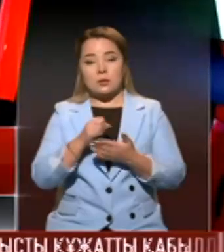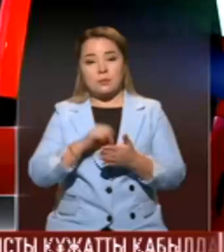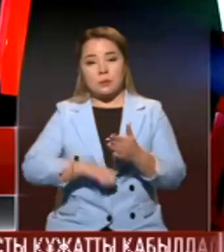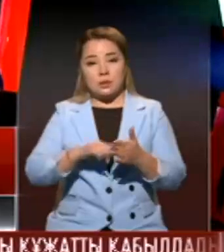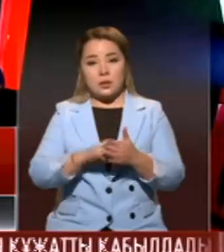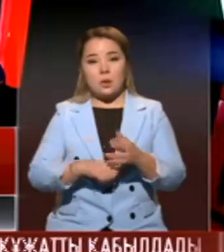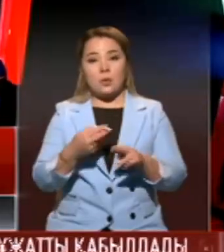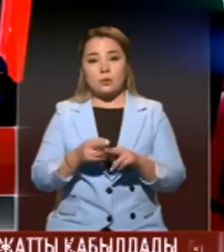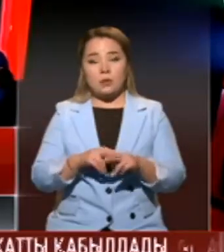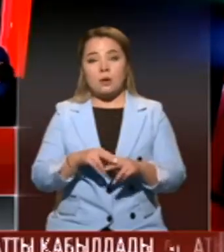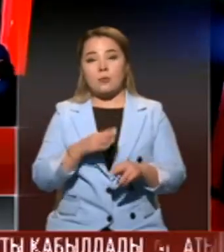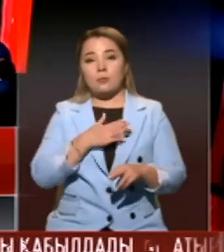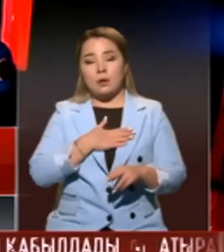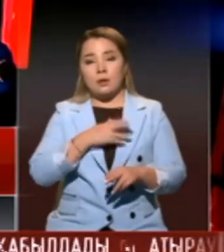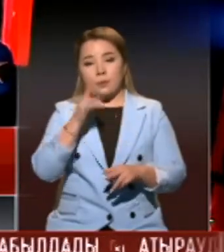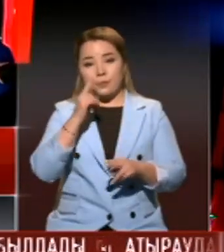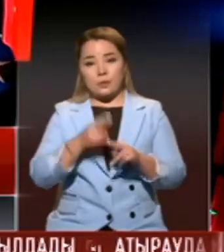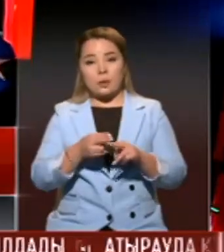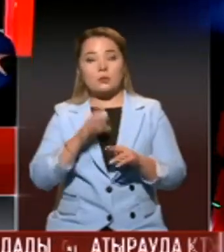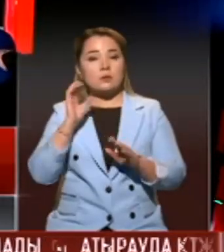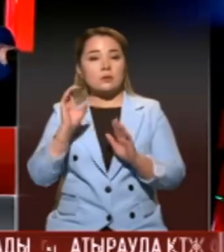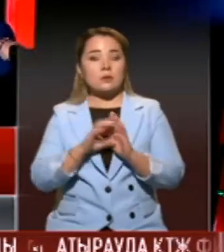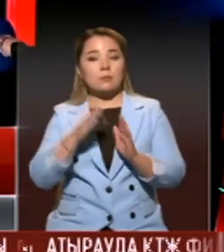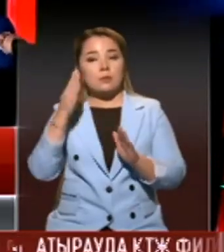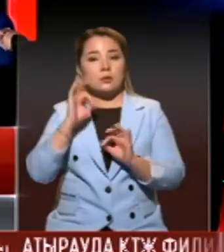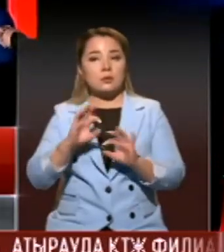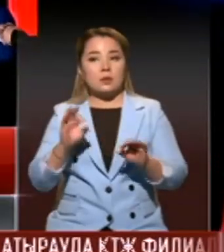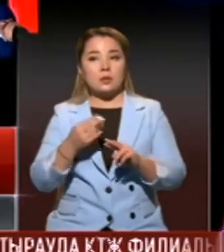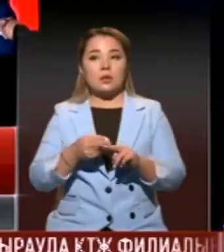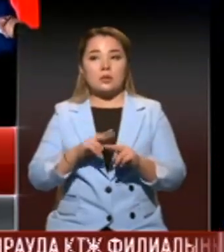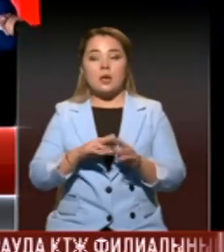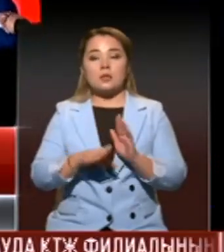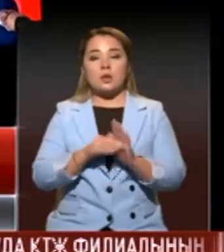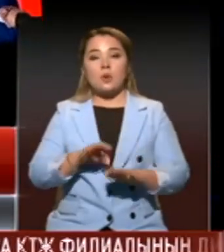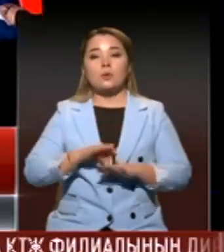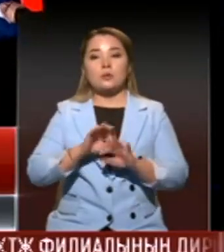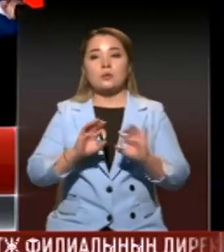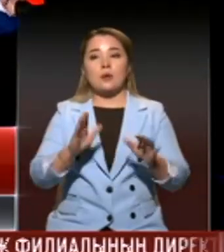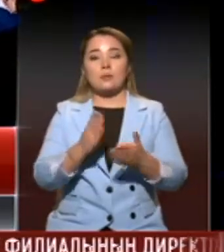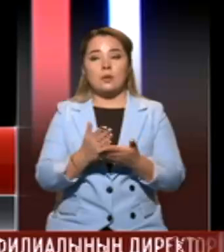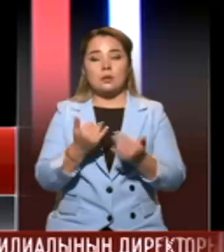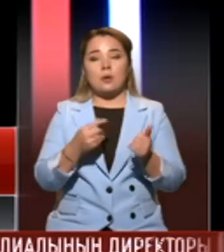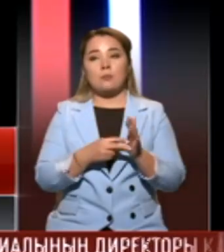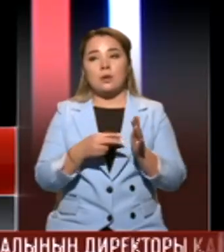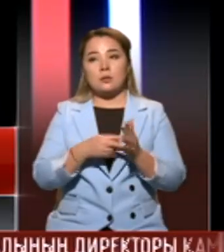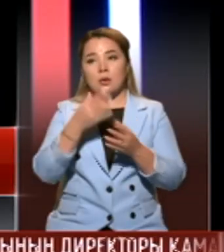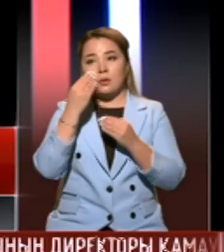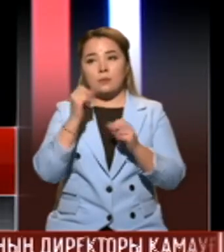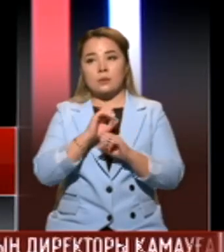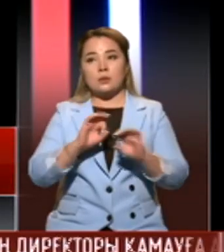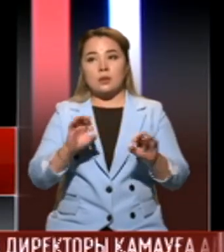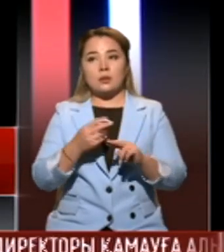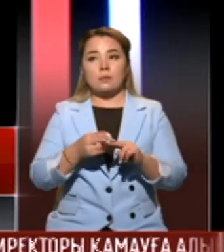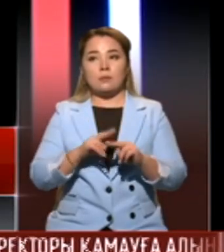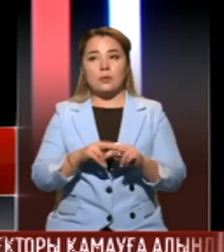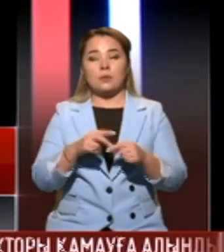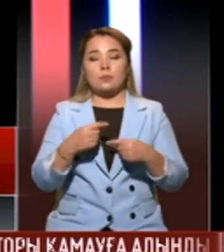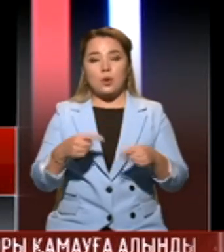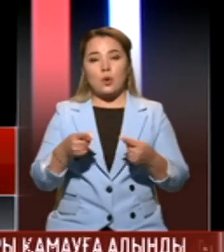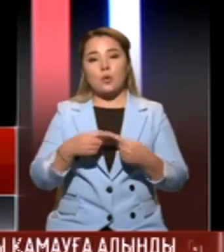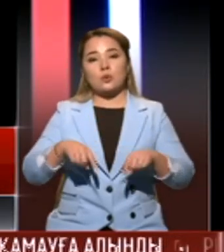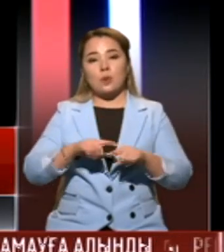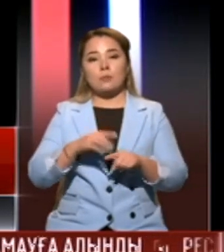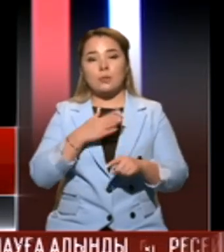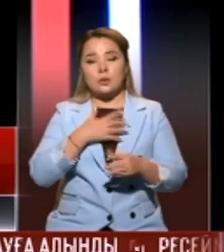көшім ағамыздың пікірін назарларыңызға ұсынсақ, сайлау нәтижесіне баға берген кезде мына мәселені естен шығармау керекпіз. Біріншіден кейбір ұйымдар